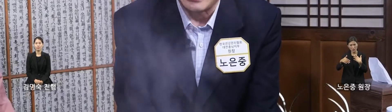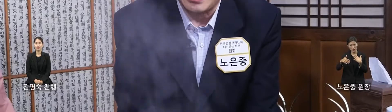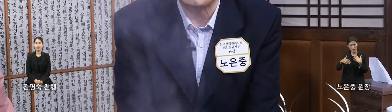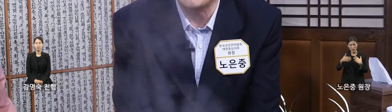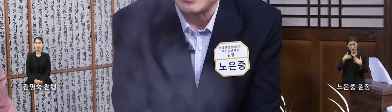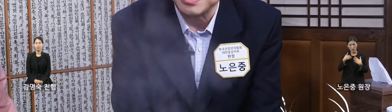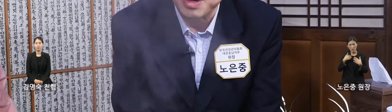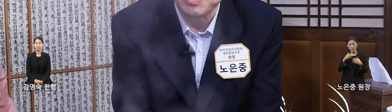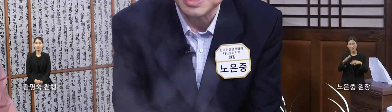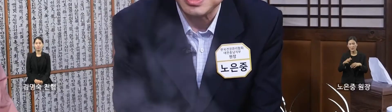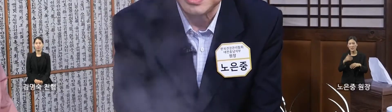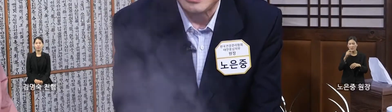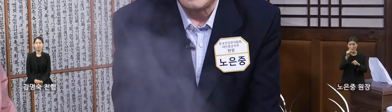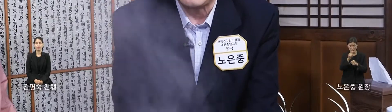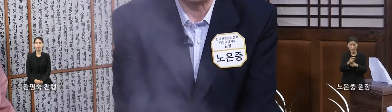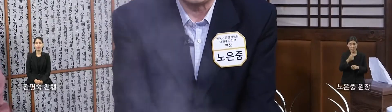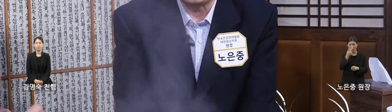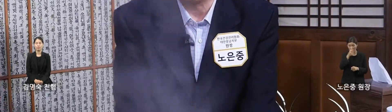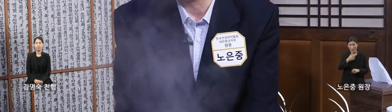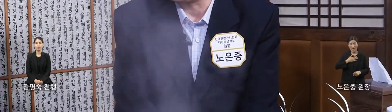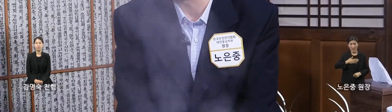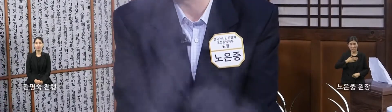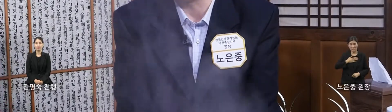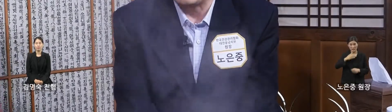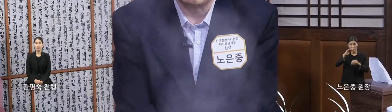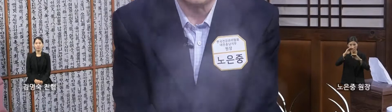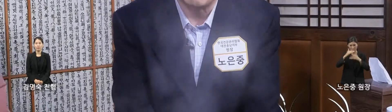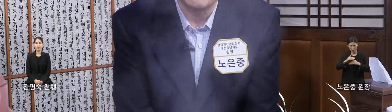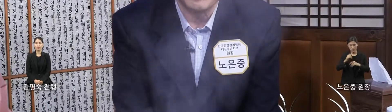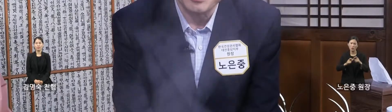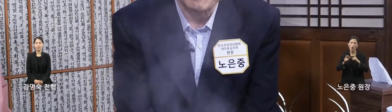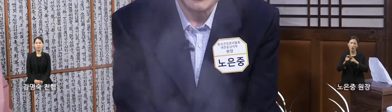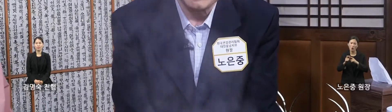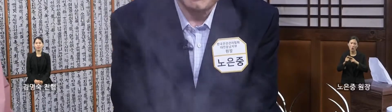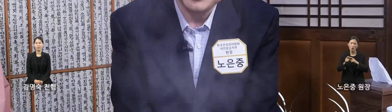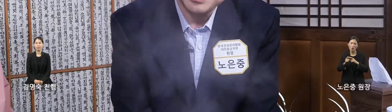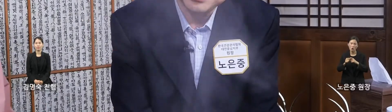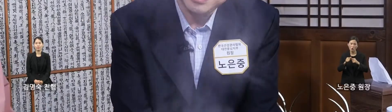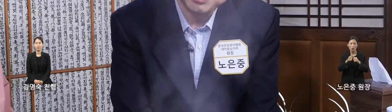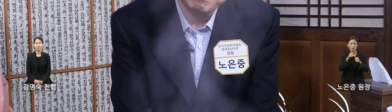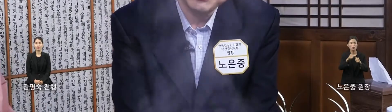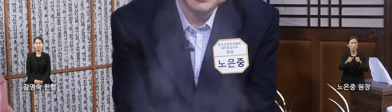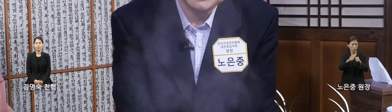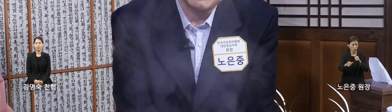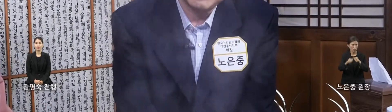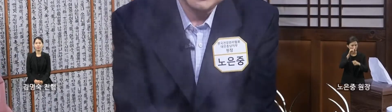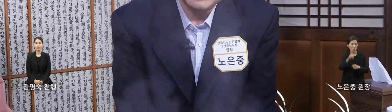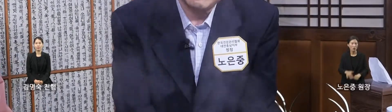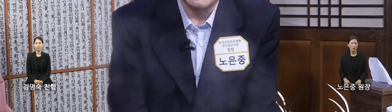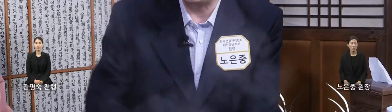계시는 다 알고 계시는 내용들을 재차 강조해서 말씀드리는 편이고요. 거기다 이제